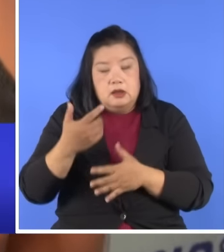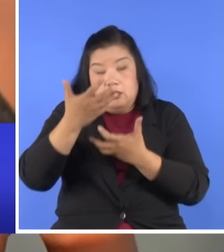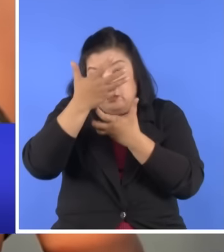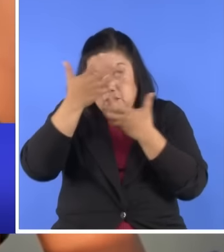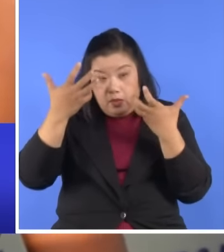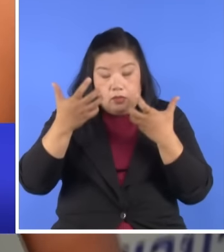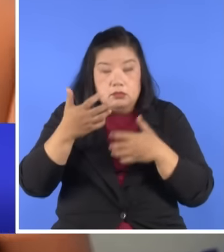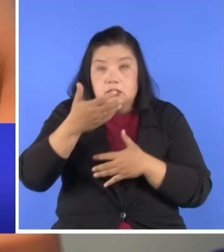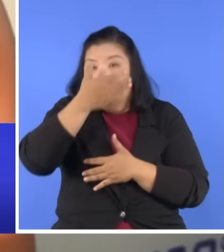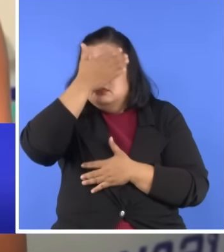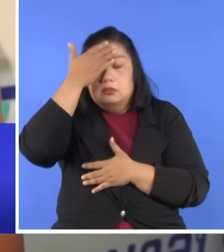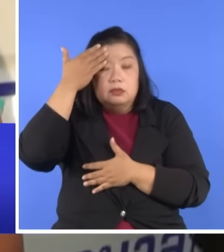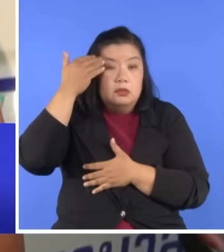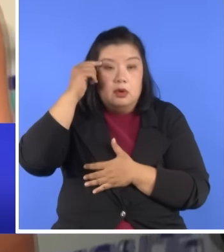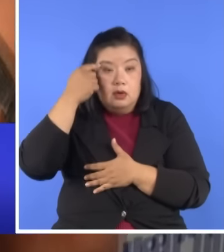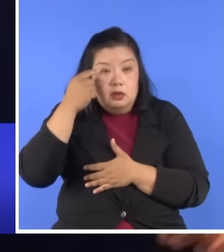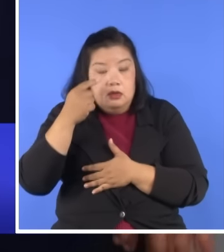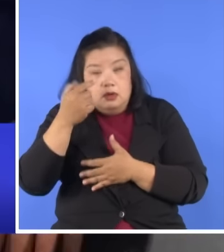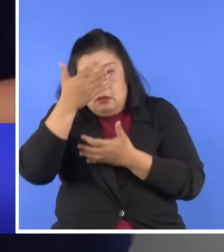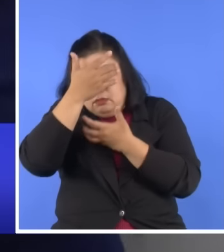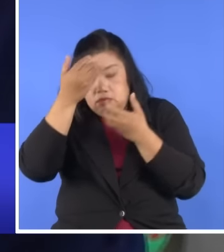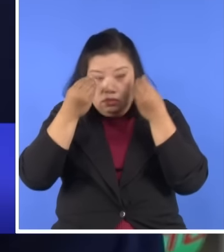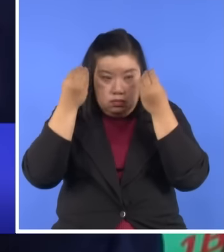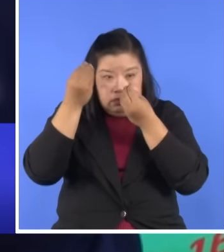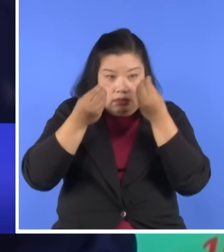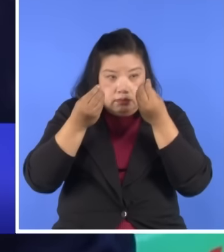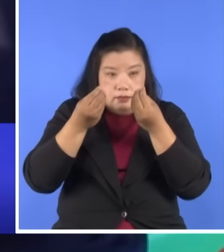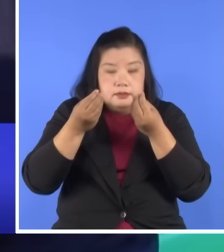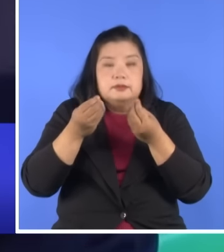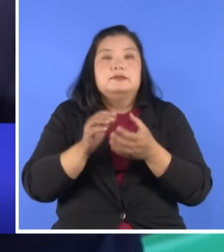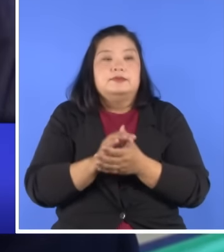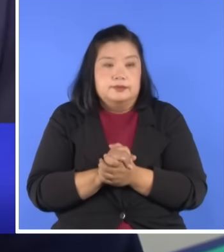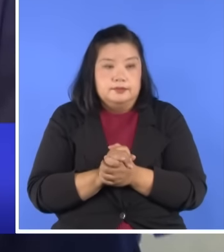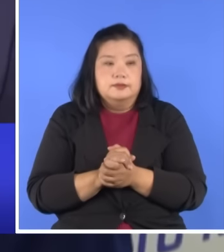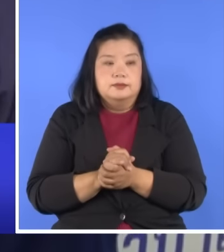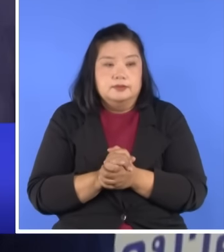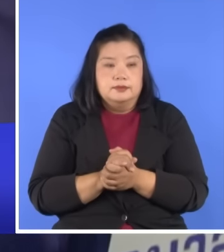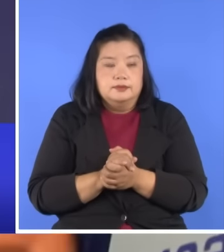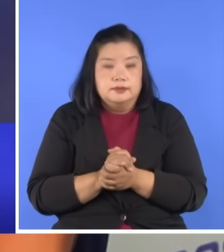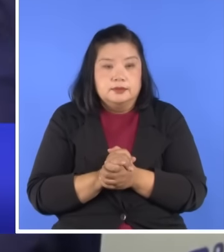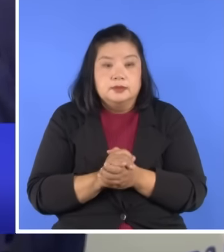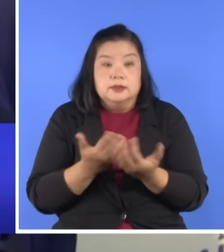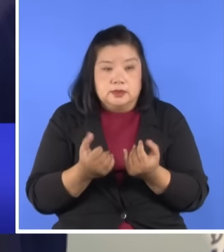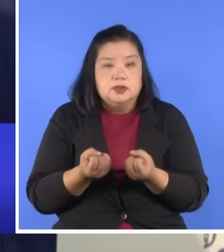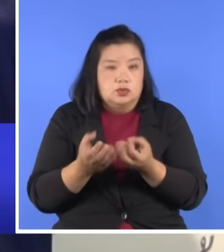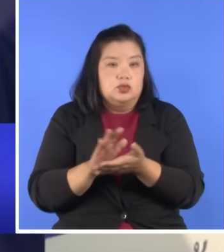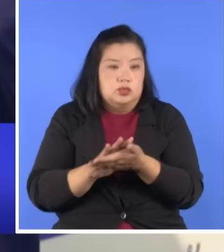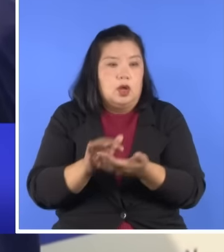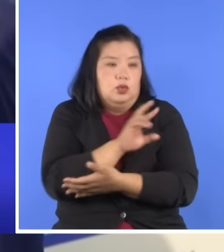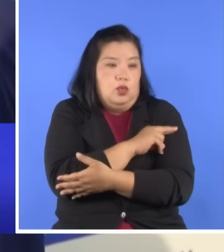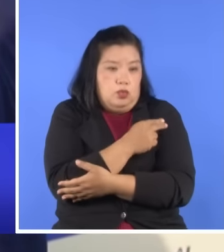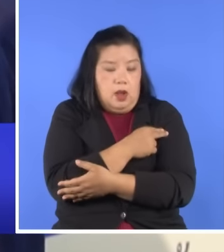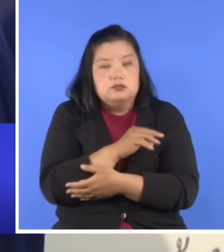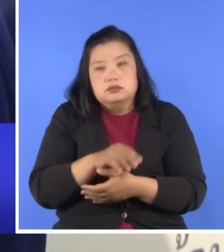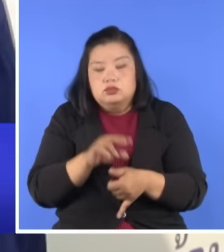มันไม่รู้ตัวไงคะมันล้มมันวูบมันภาพมันตัดไปก็เลยเกิดอุบัติเหตุขึ้นนะคะเบื้องต้นก็นำตัวไปรักษาอาการบาดเจ็บกันต่อ